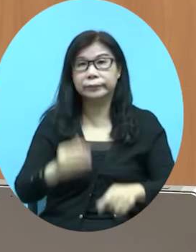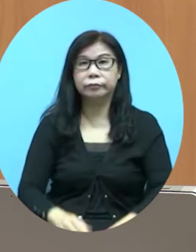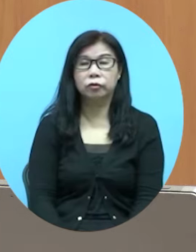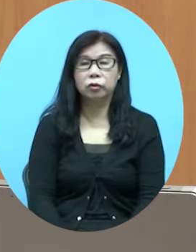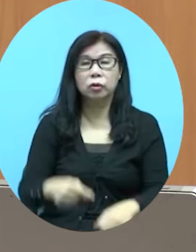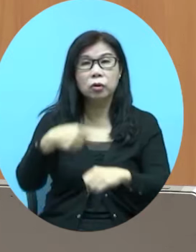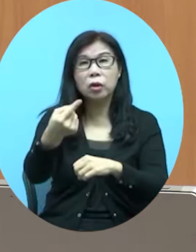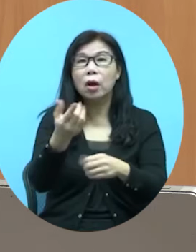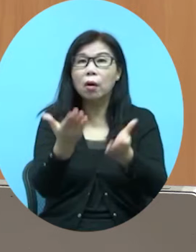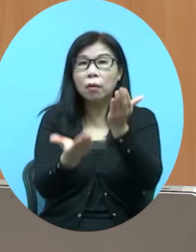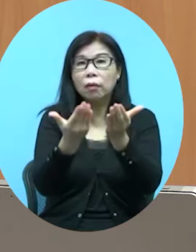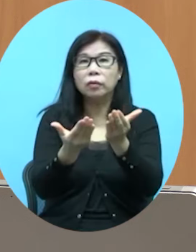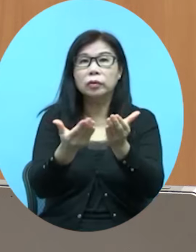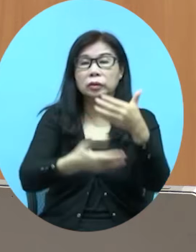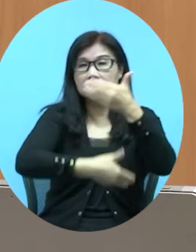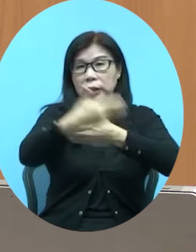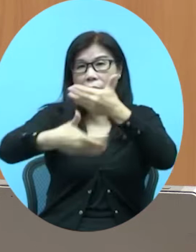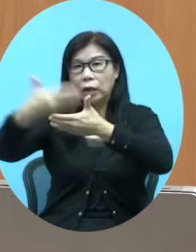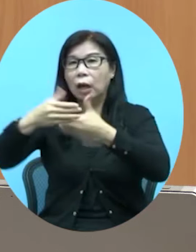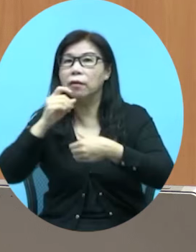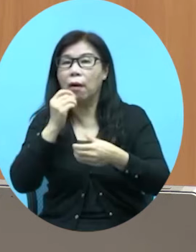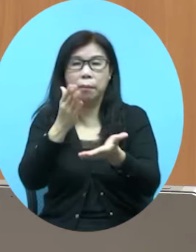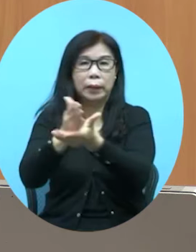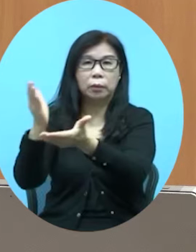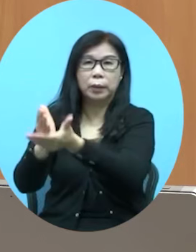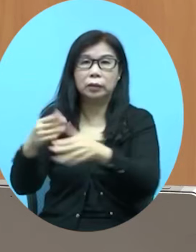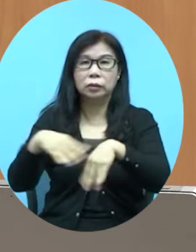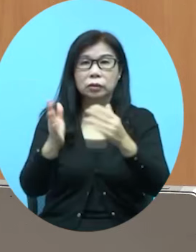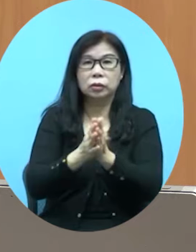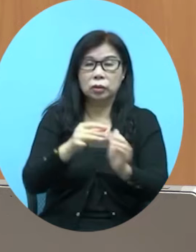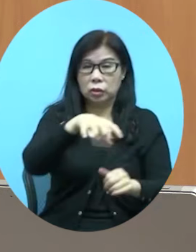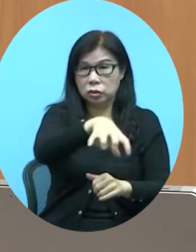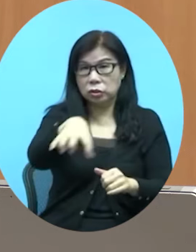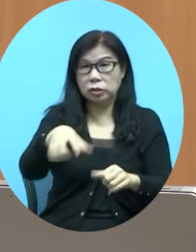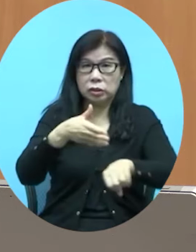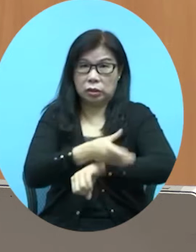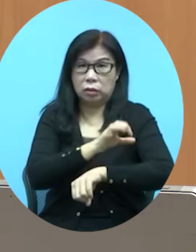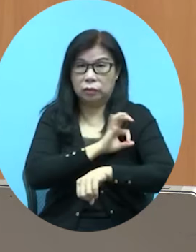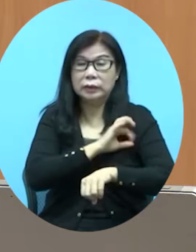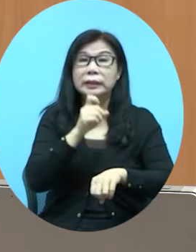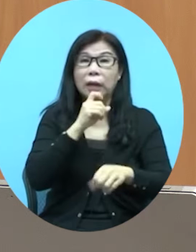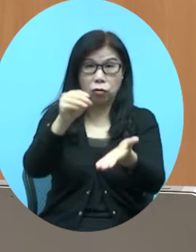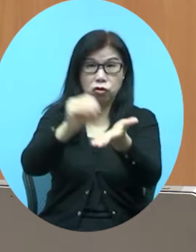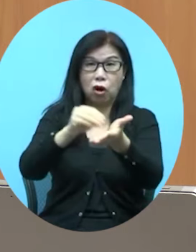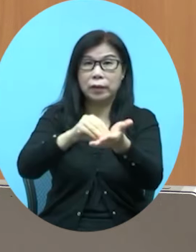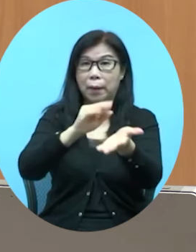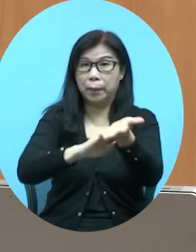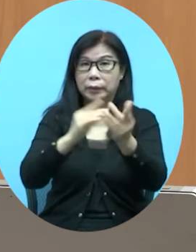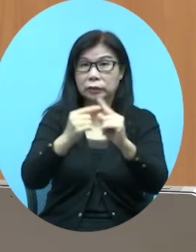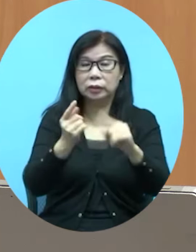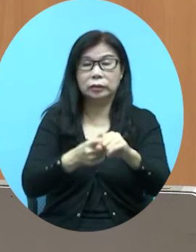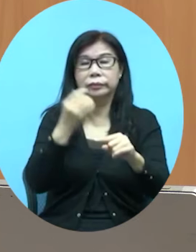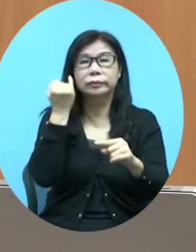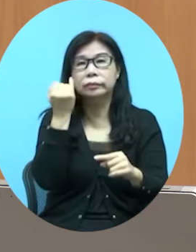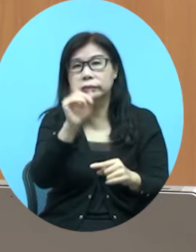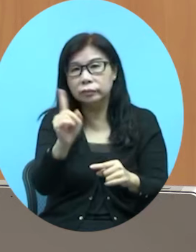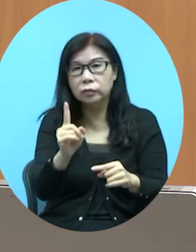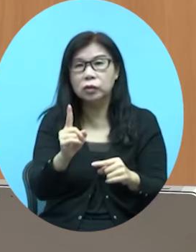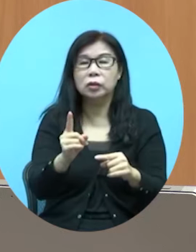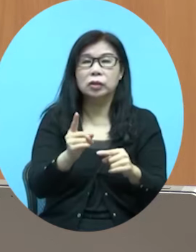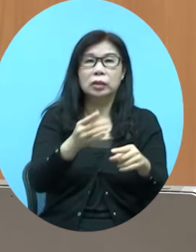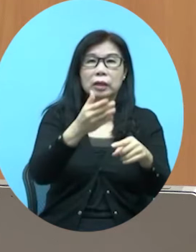其他有些可能是不同座的那当然现在的社区都有些个案所以都很难说是在